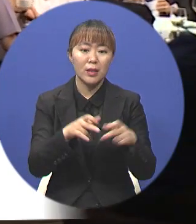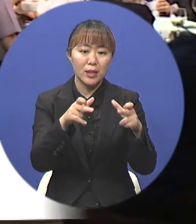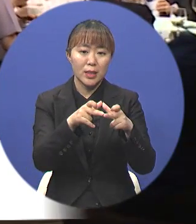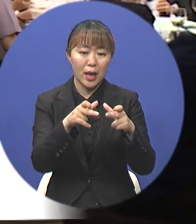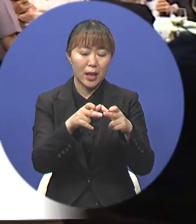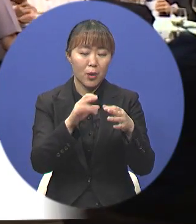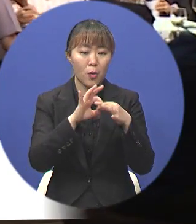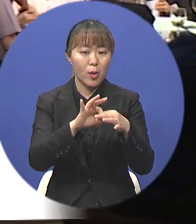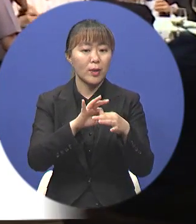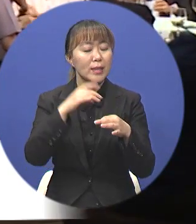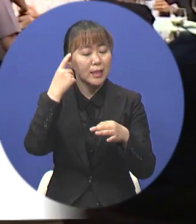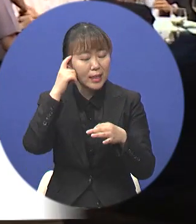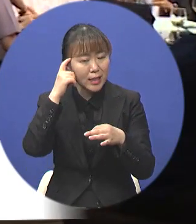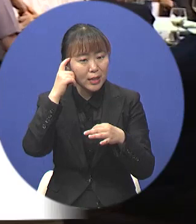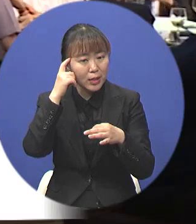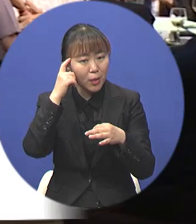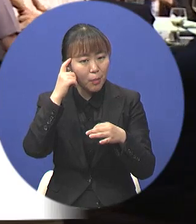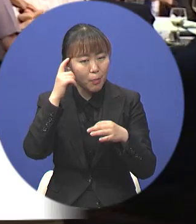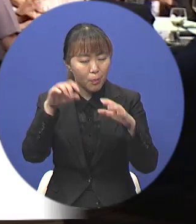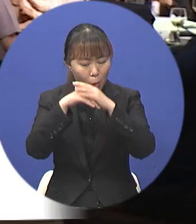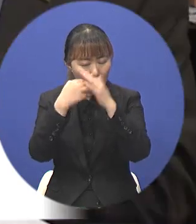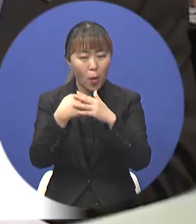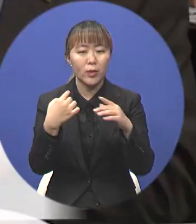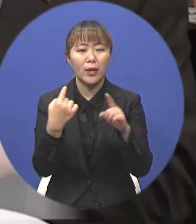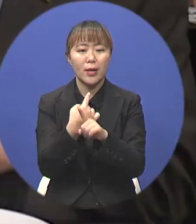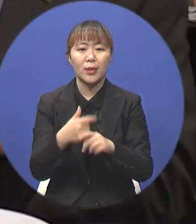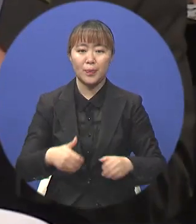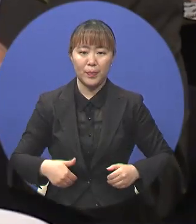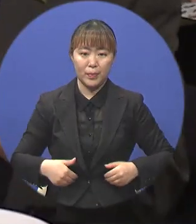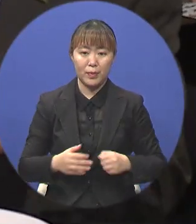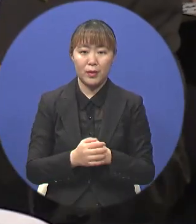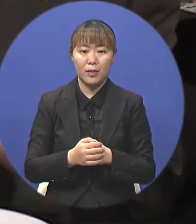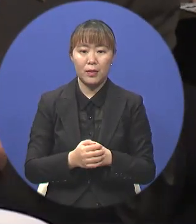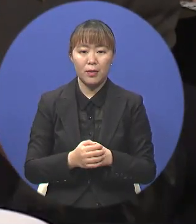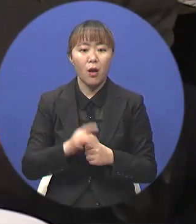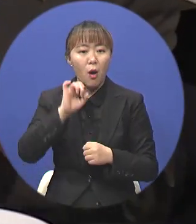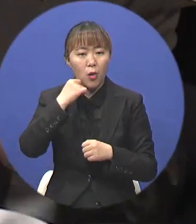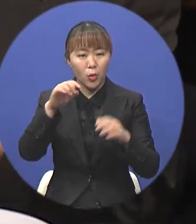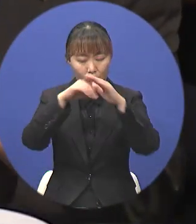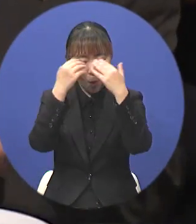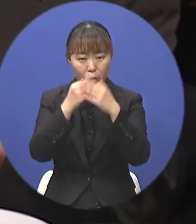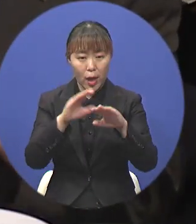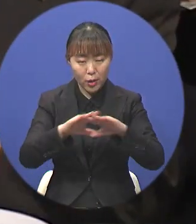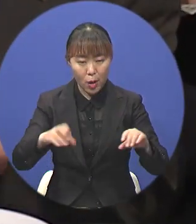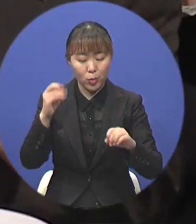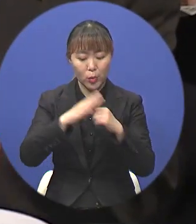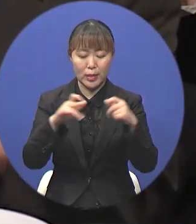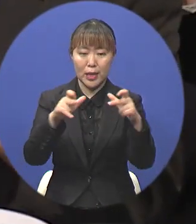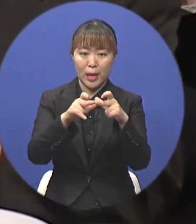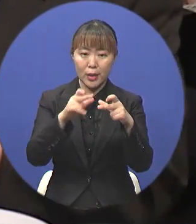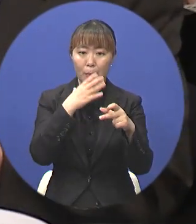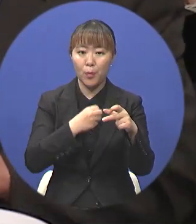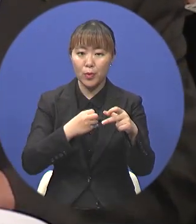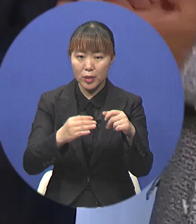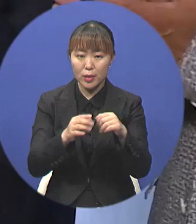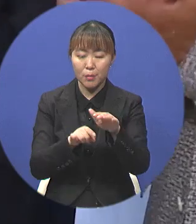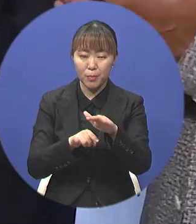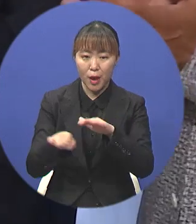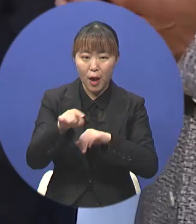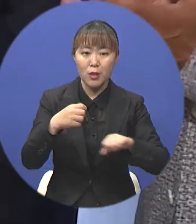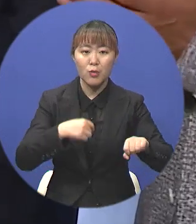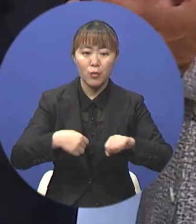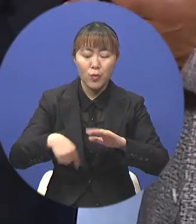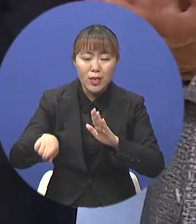대한 인식 그런 부분이 복합적으로 개선되어야 된다고 생각하고 있습니다. 이러한 어려운 부분을 해소하고 앞으로 장애인들의 복지를 선도하기